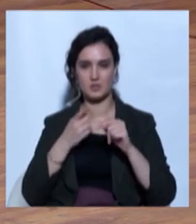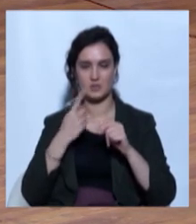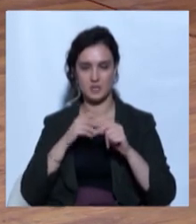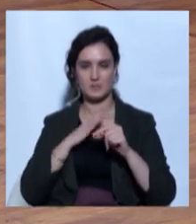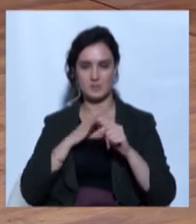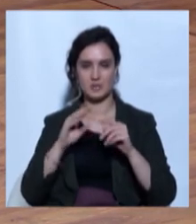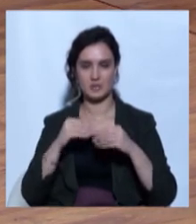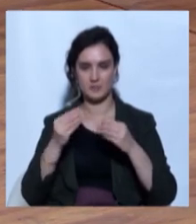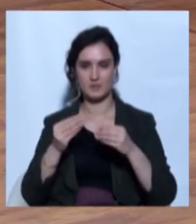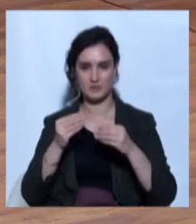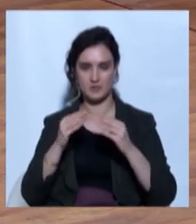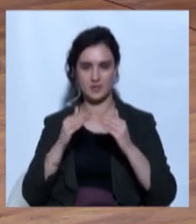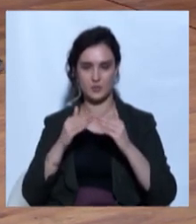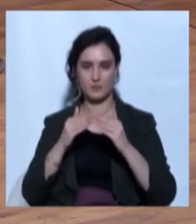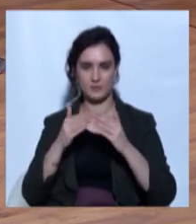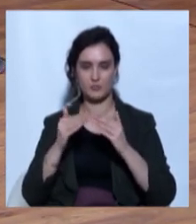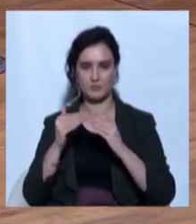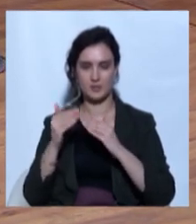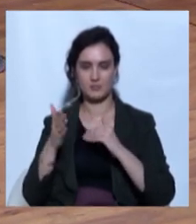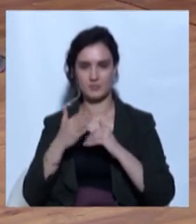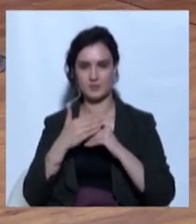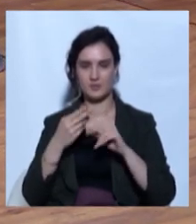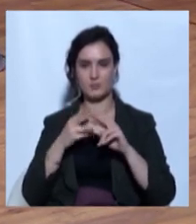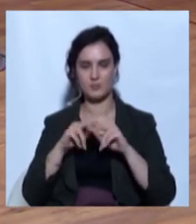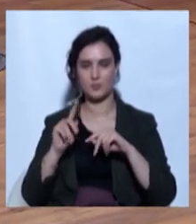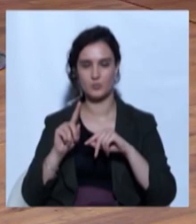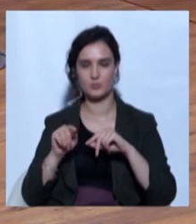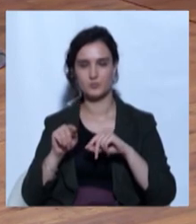ამდიდრებს საცხოვრებელ ბინებს. ასე რომ